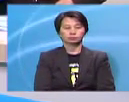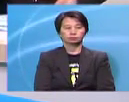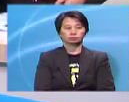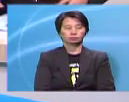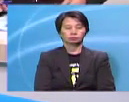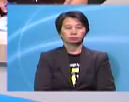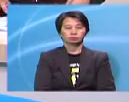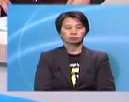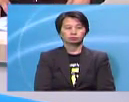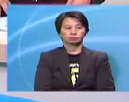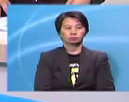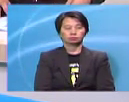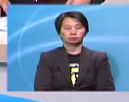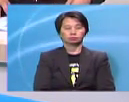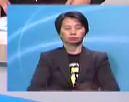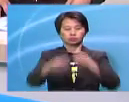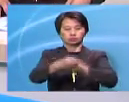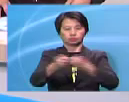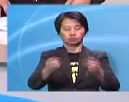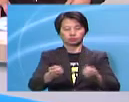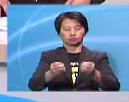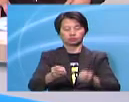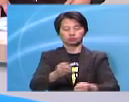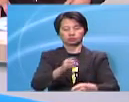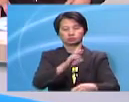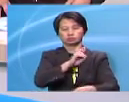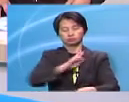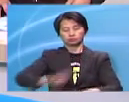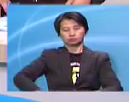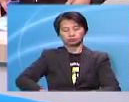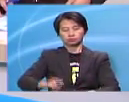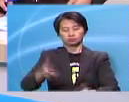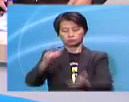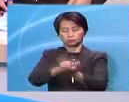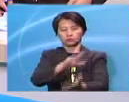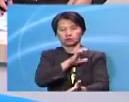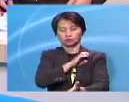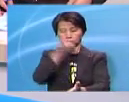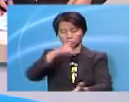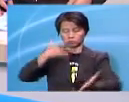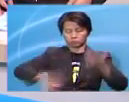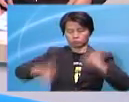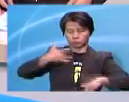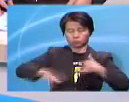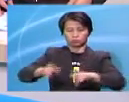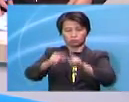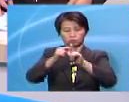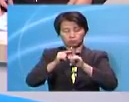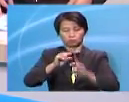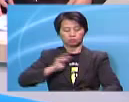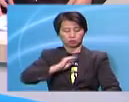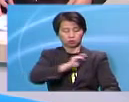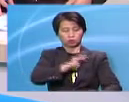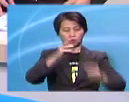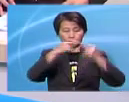Dalam pada itu, pejabat penyimpan Mohor Besar Raja-Raja hari ini membuat laporan polis bagi menafikan penyiaran sebarang kenyataan berhubung pendirian Majlis